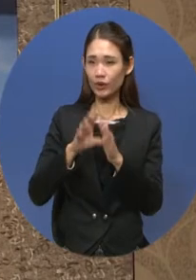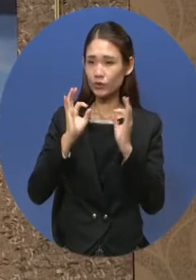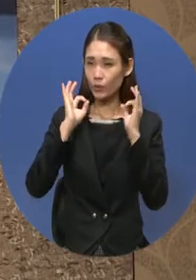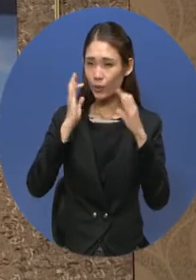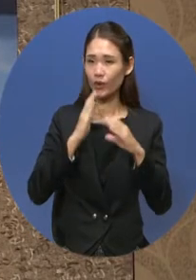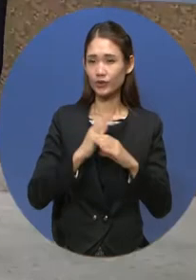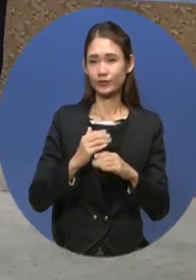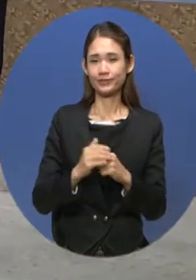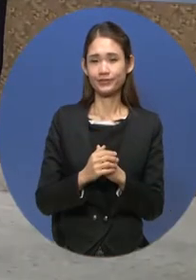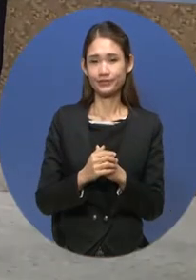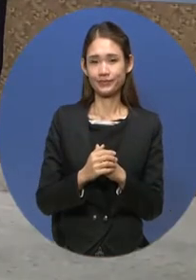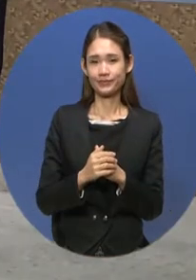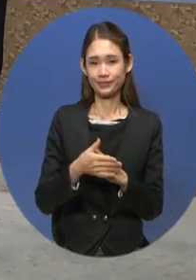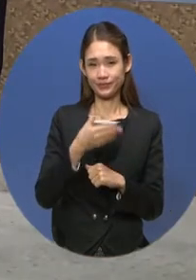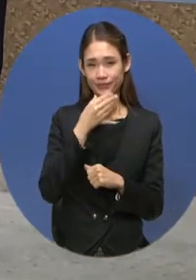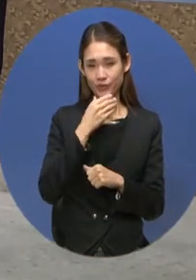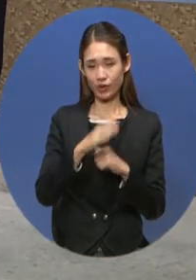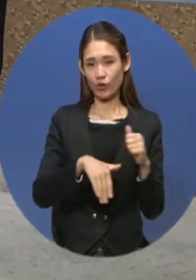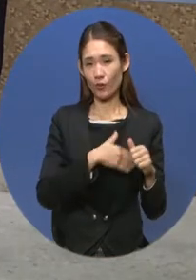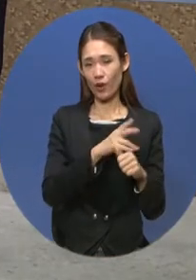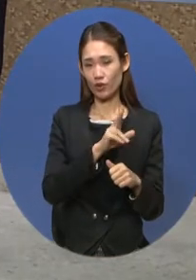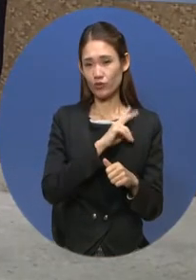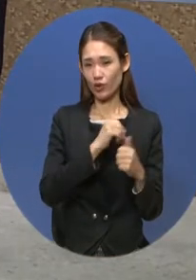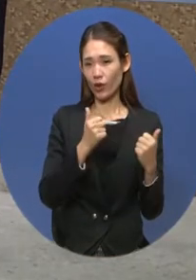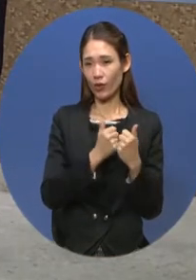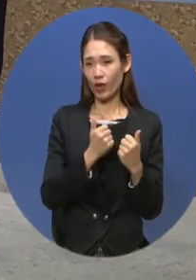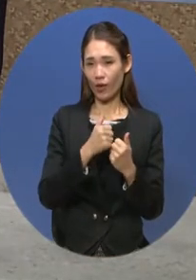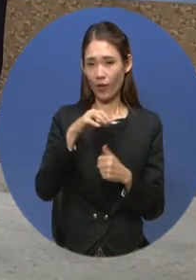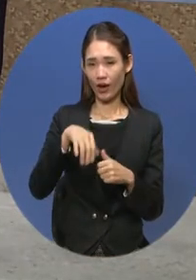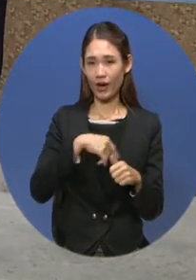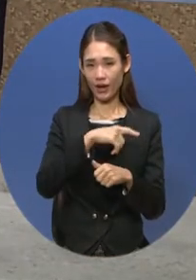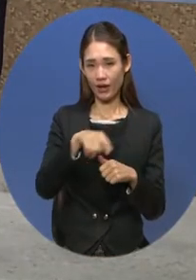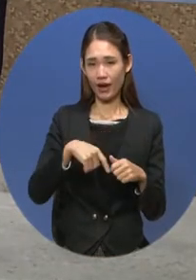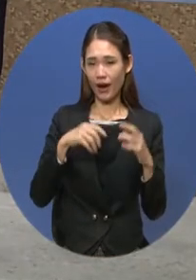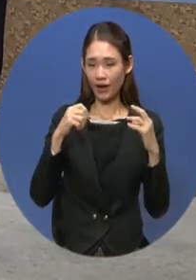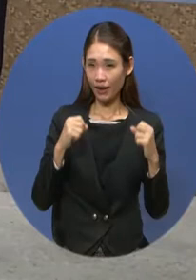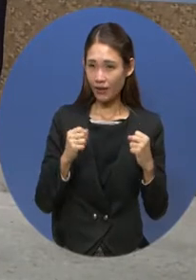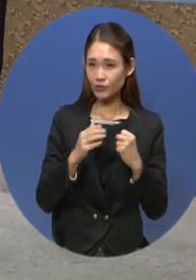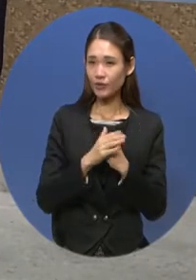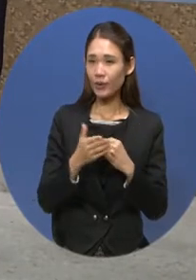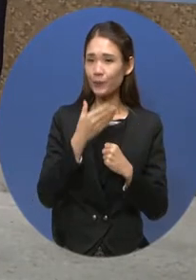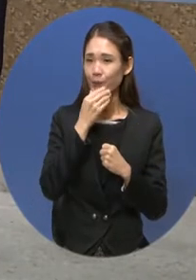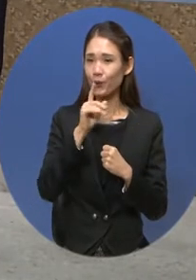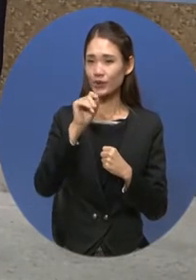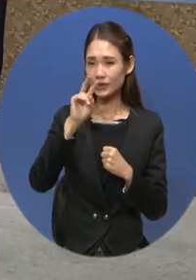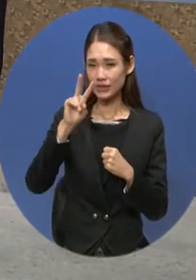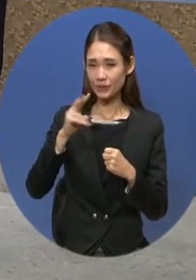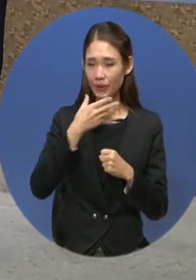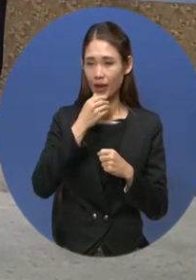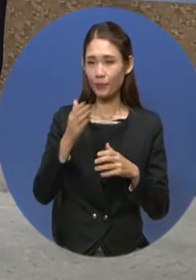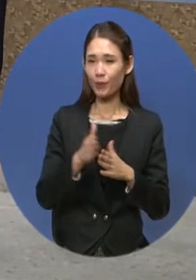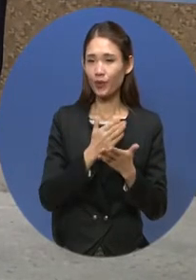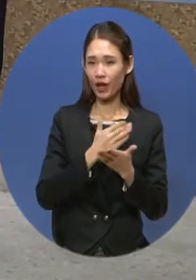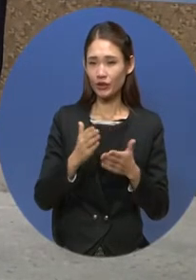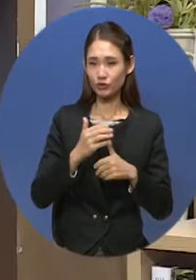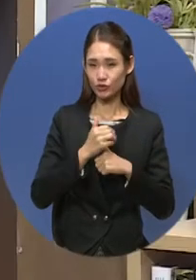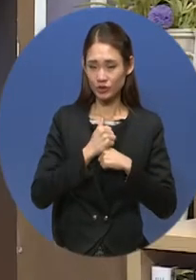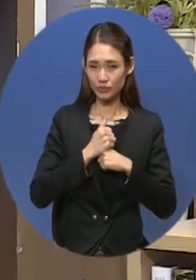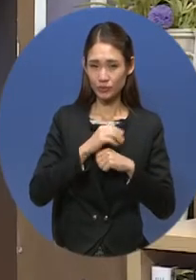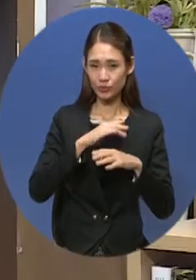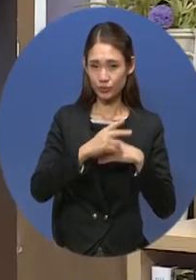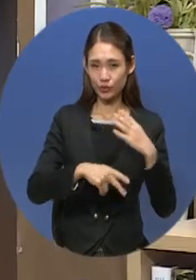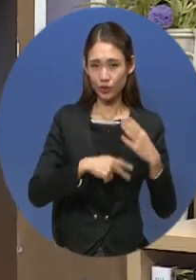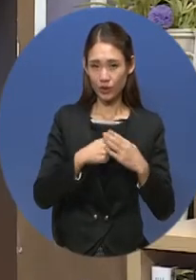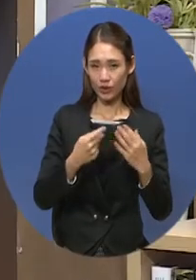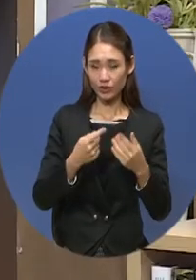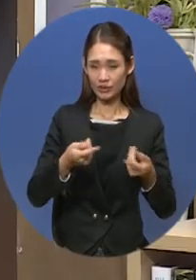있습니다. 네. 그러니까 복지환경위원회에 계시기 때문에 또 이렇게 복지TV의 행복나눔 지킴이 이 프로그램에